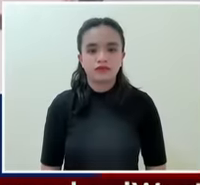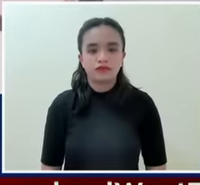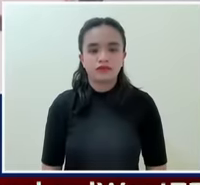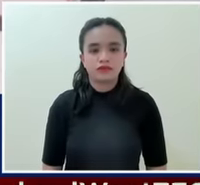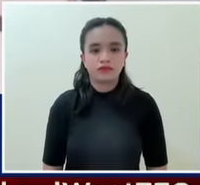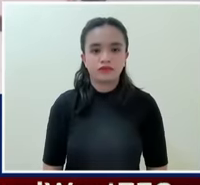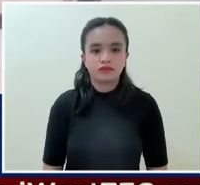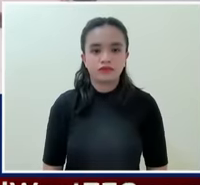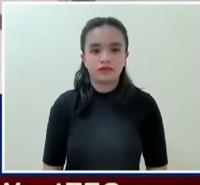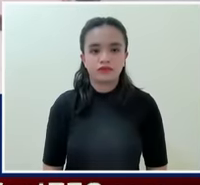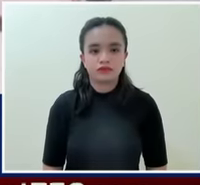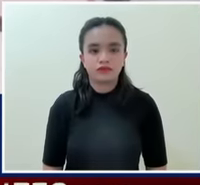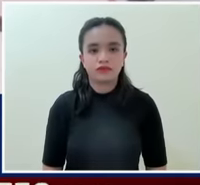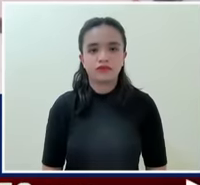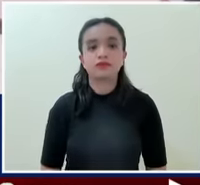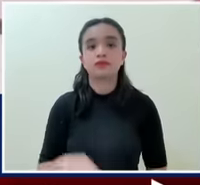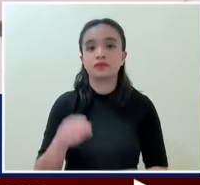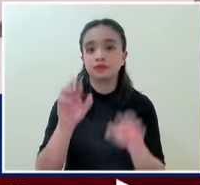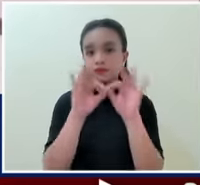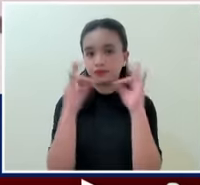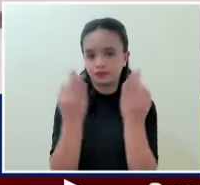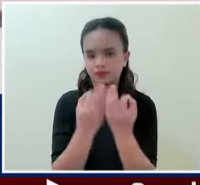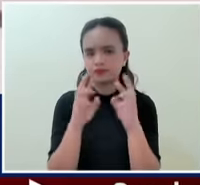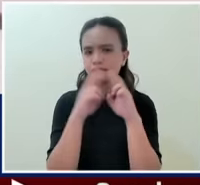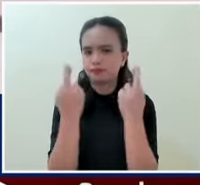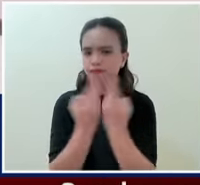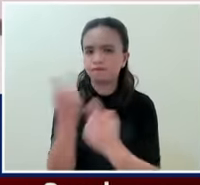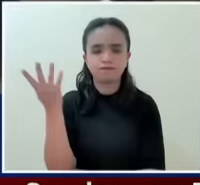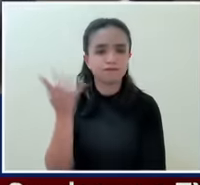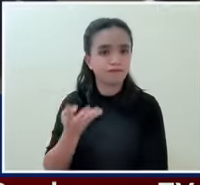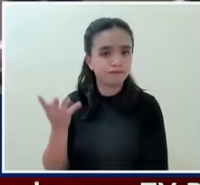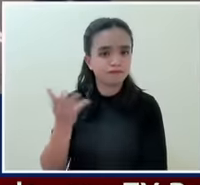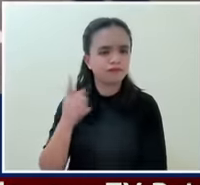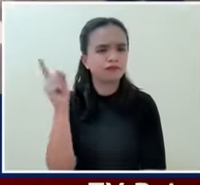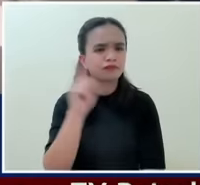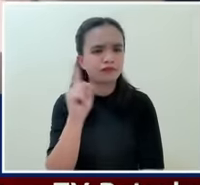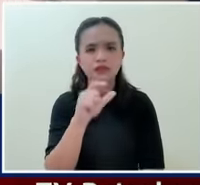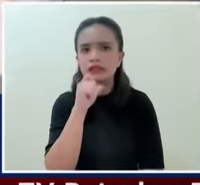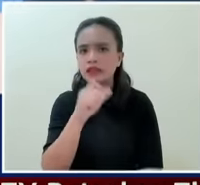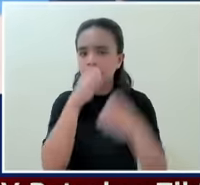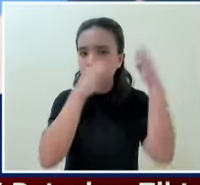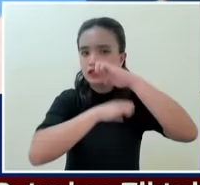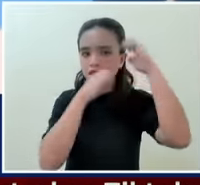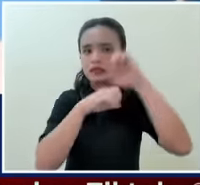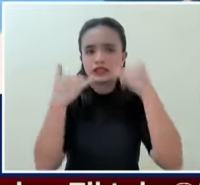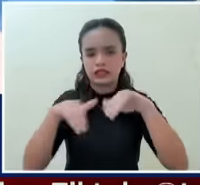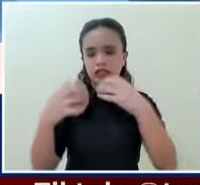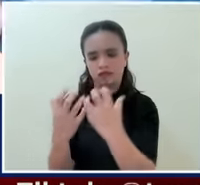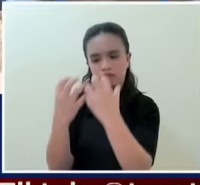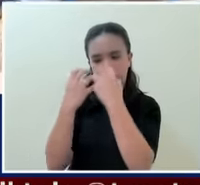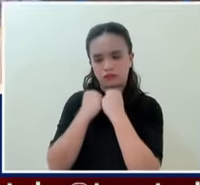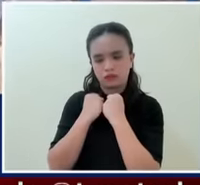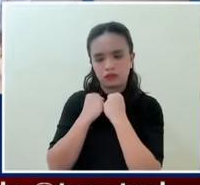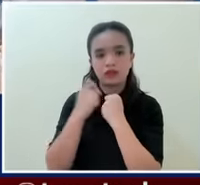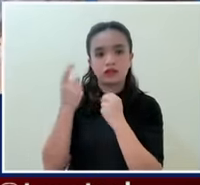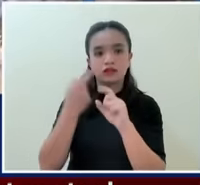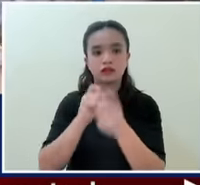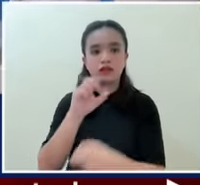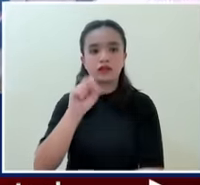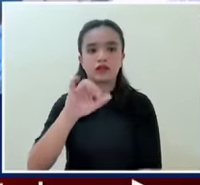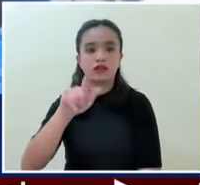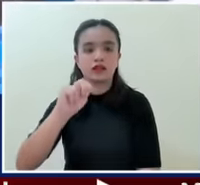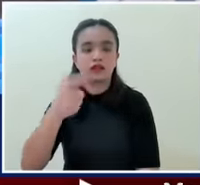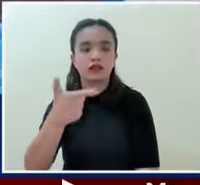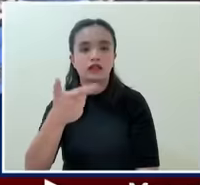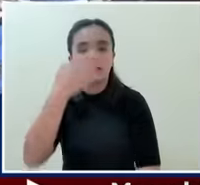Hindi inakala ng magkakamag-anak na sina Christian, Jose at Richard na maaresto pa rin sila ng Silang, Cavite PNP sa bisa